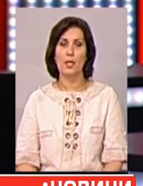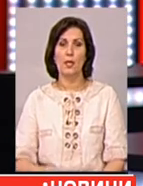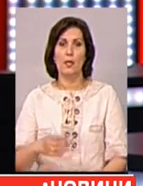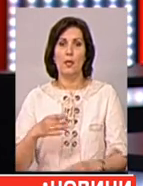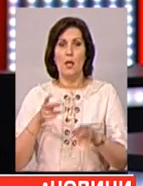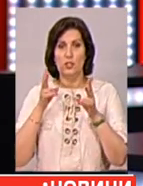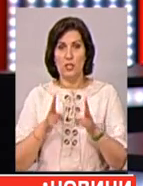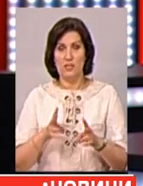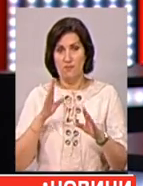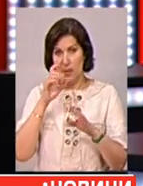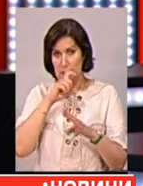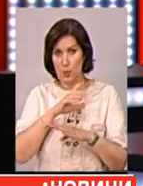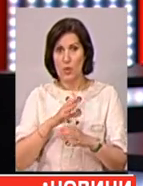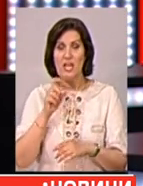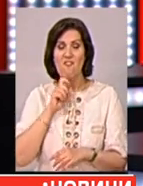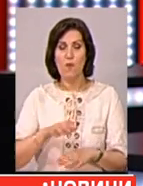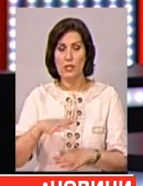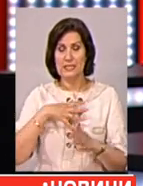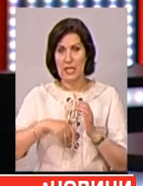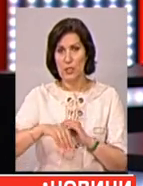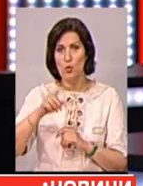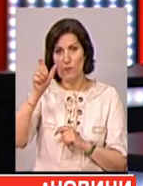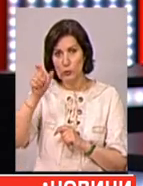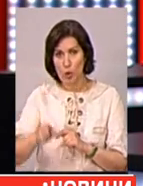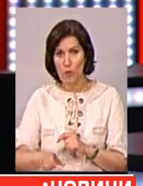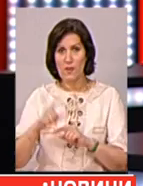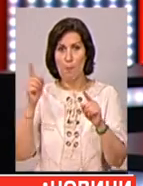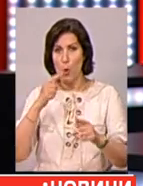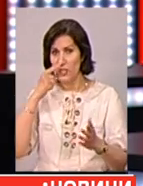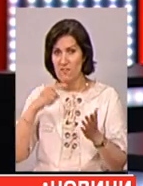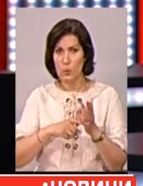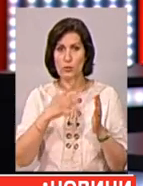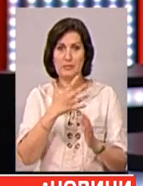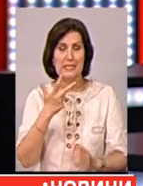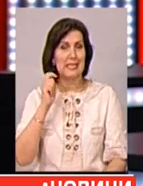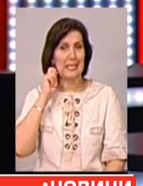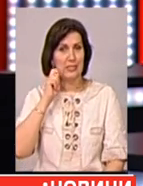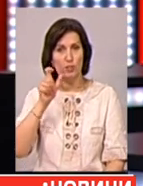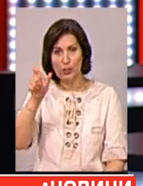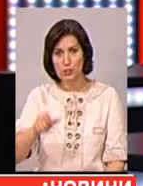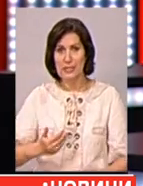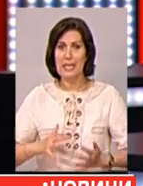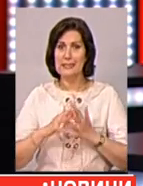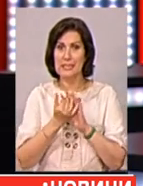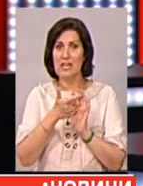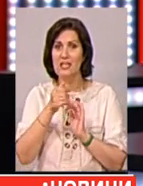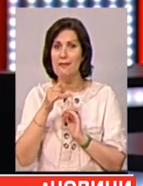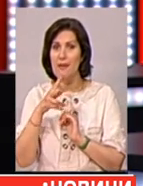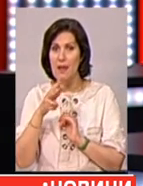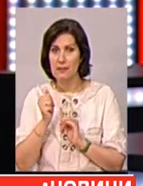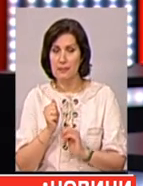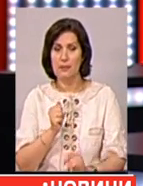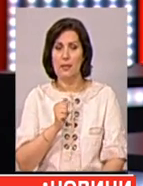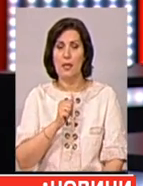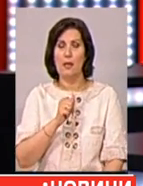жертва негоди на Волині під час грози загинув чоловік Молнія влучила в 53річного жителя села глинянки